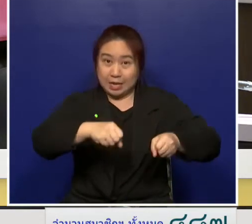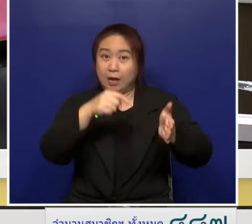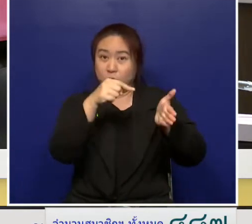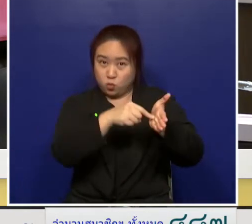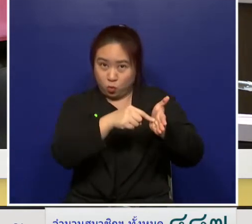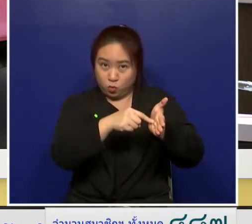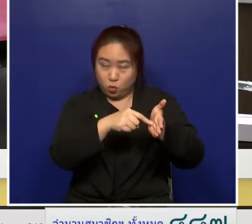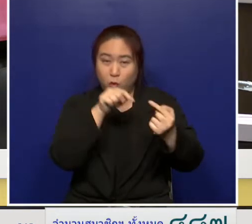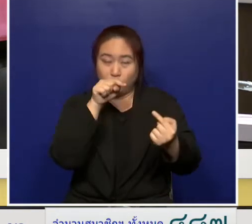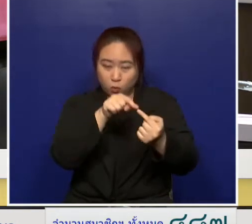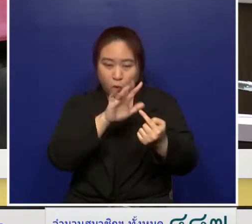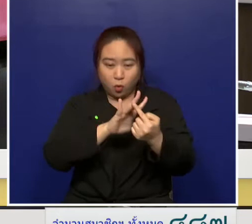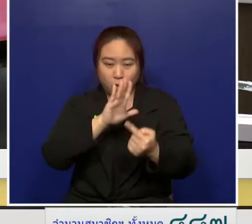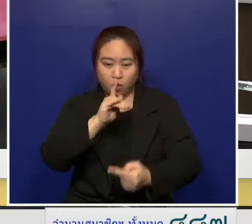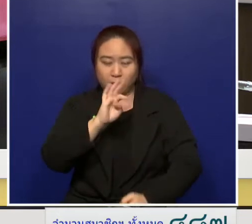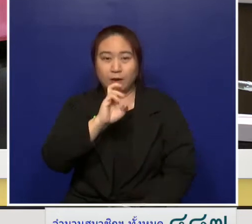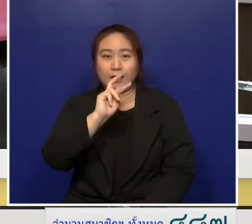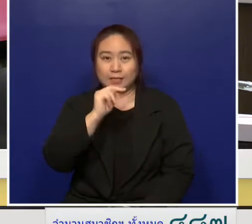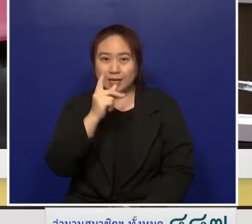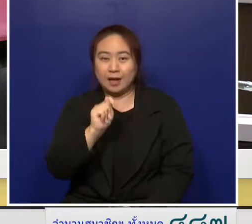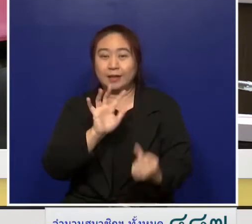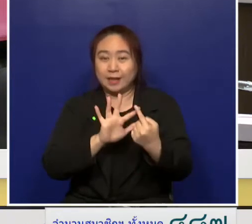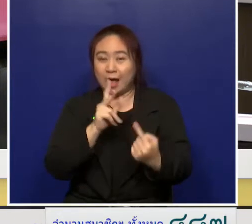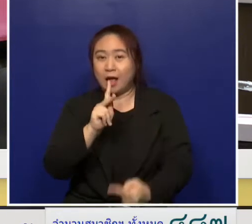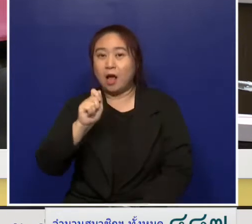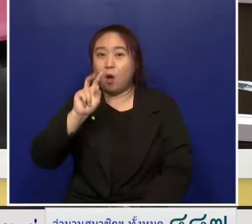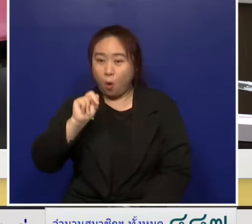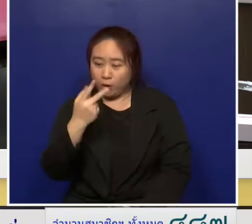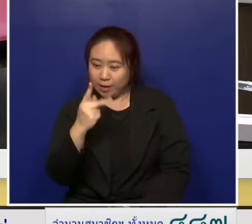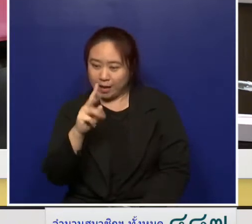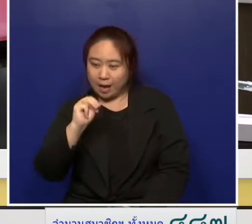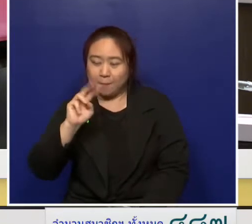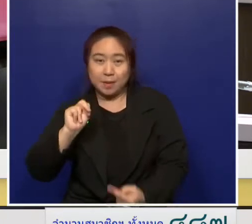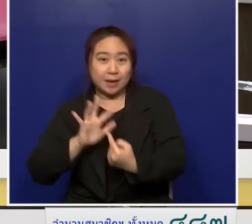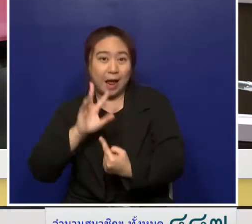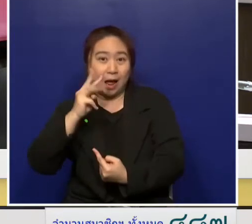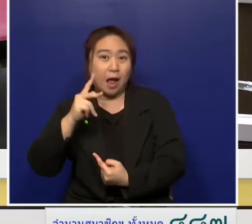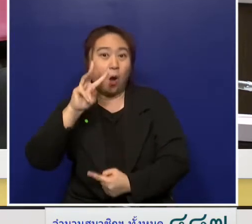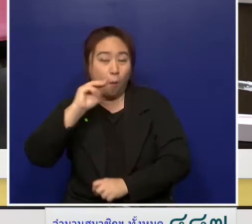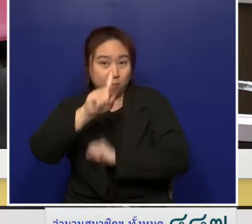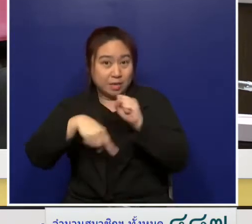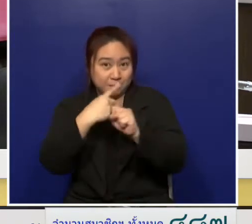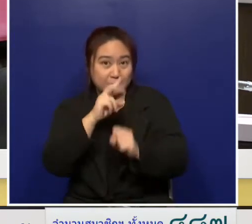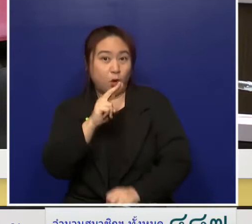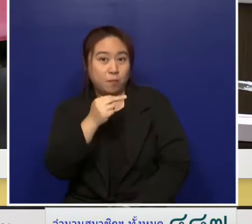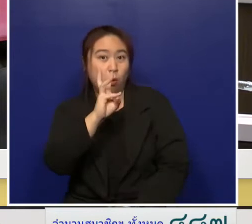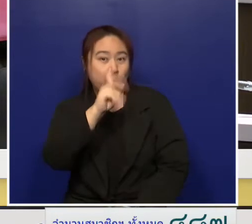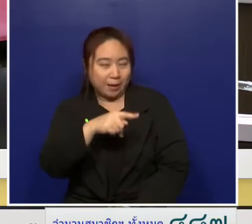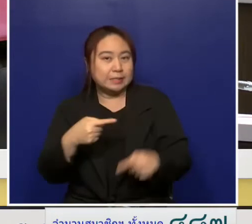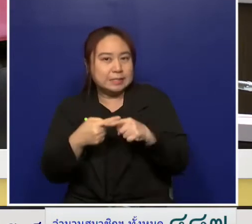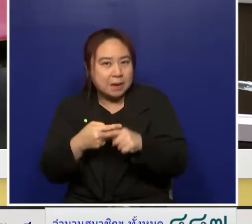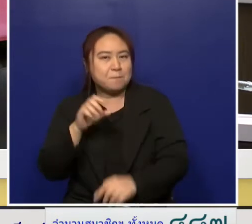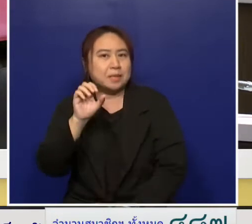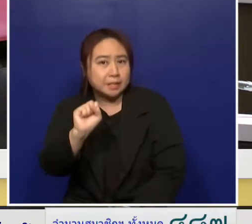์บนเชิงตะกรข้ามนาคมปีละ 26,000 คนบาทเจ็บแสนคน